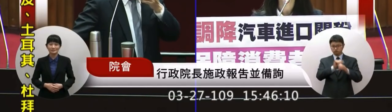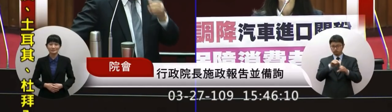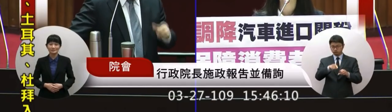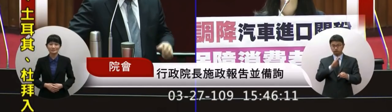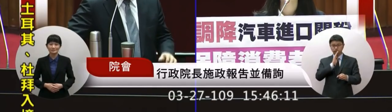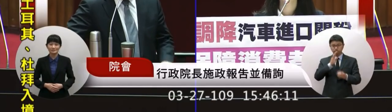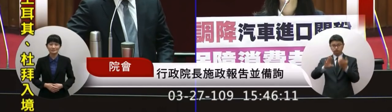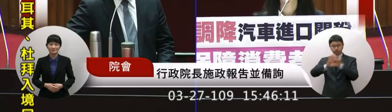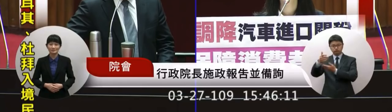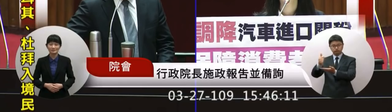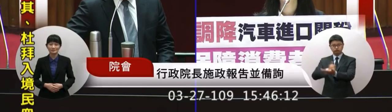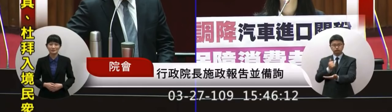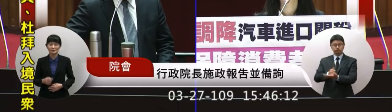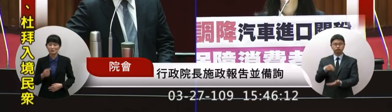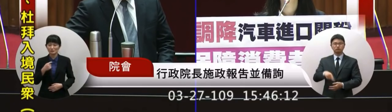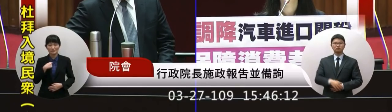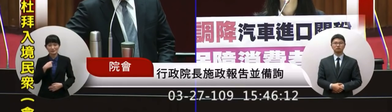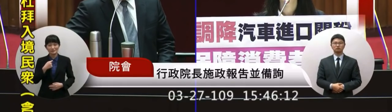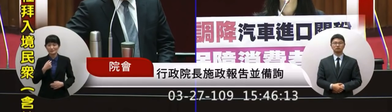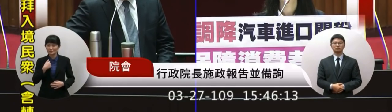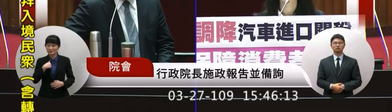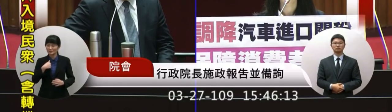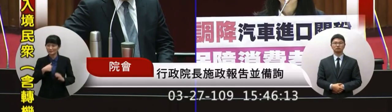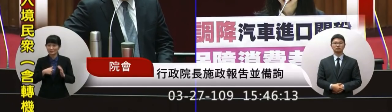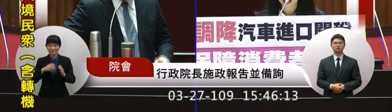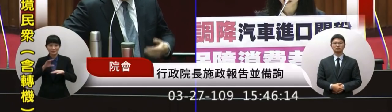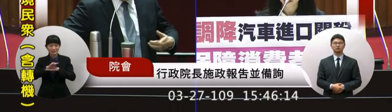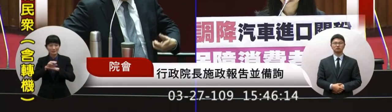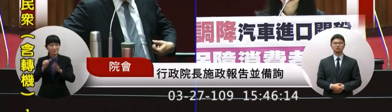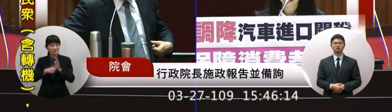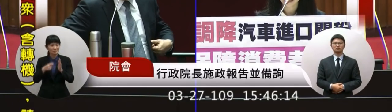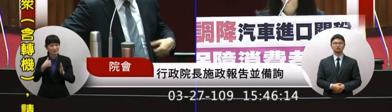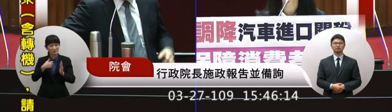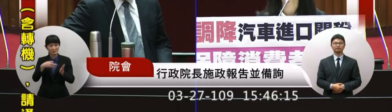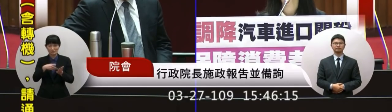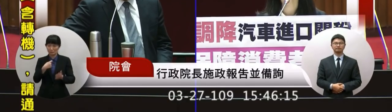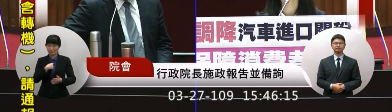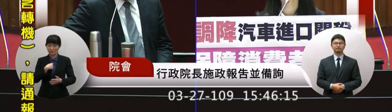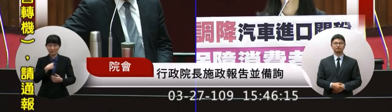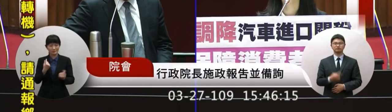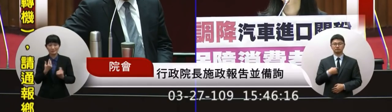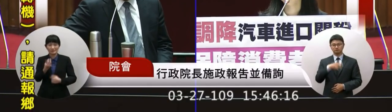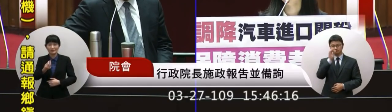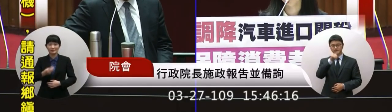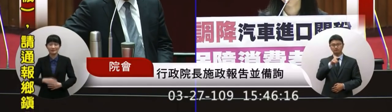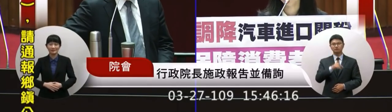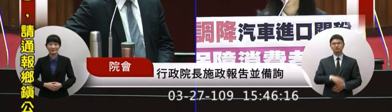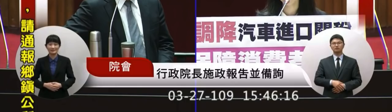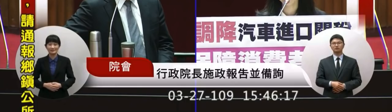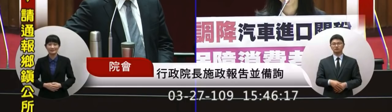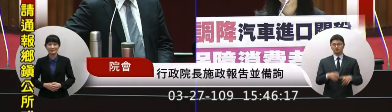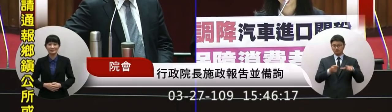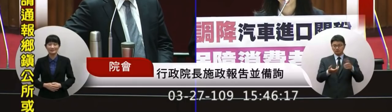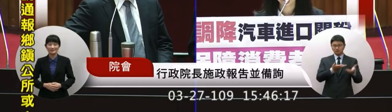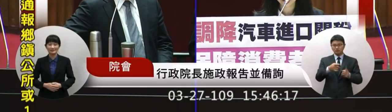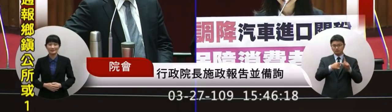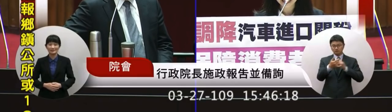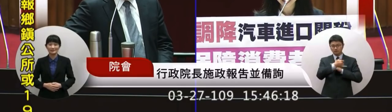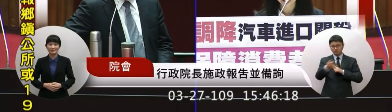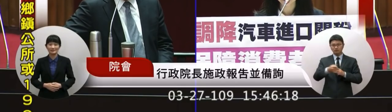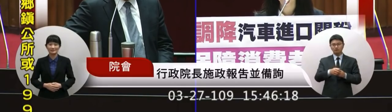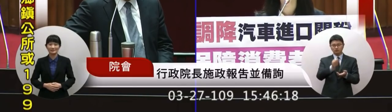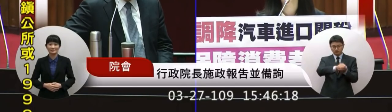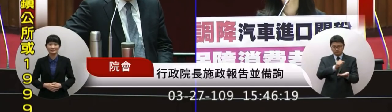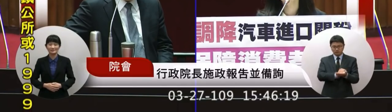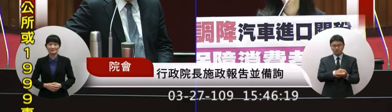车。好，那 我名下跟他没车嘞，跟他 是。因为我是看公职人员财产申报上面登记了。